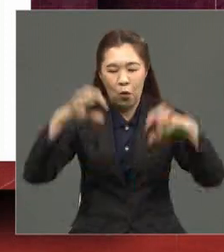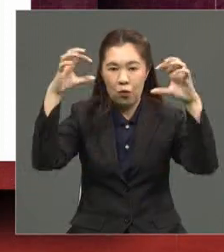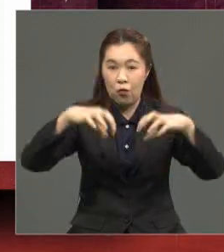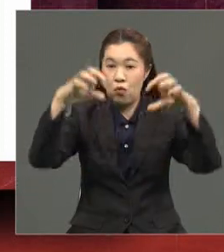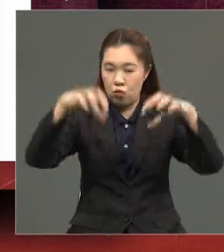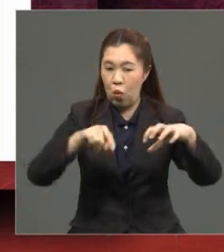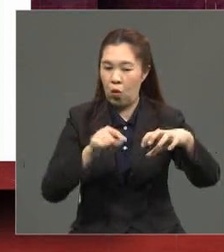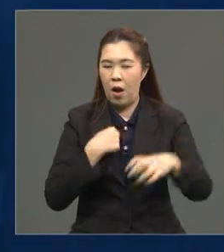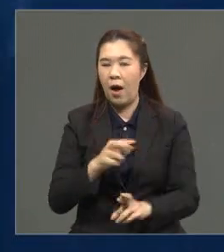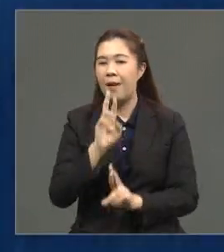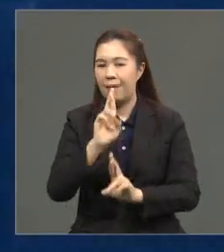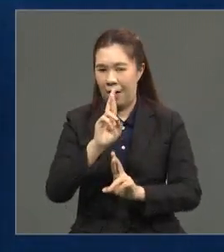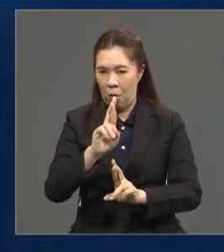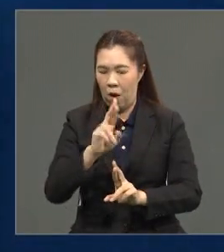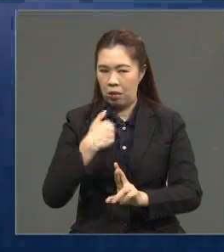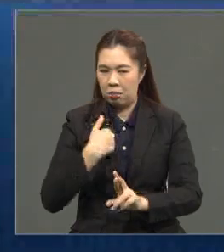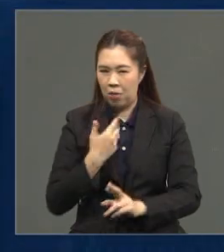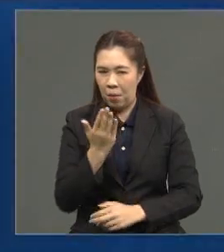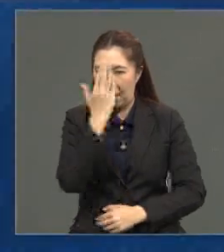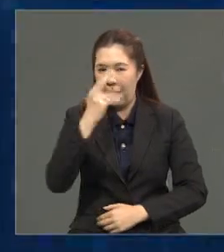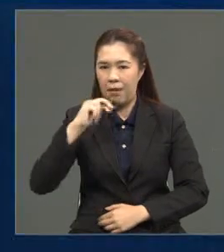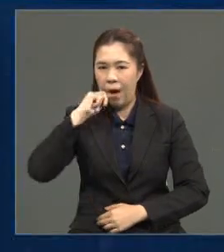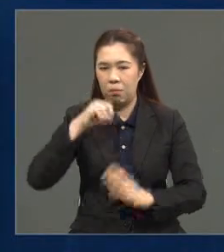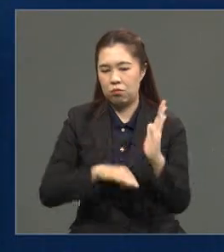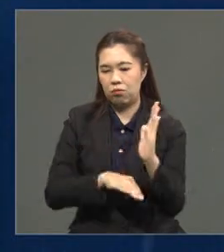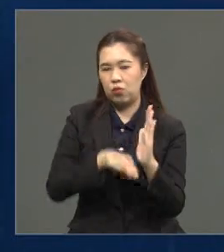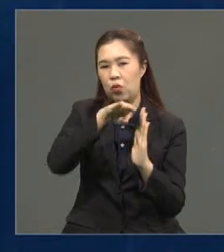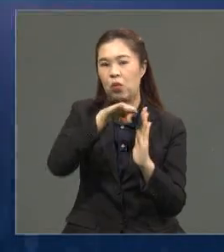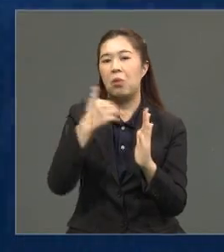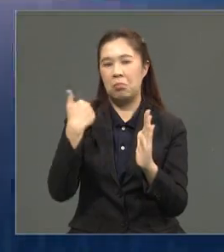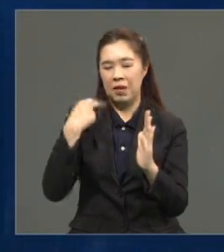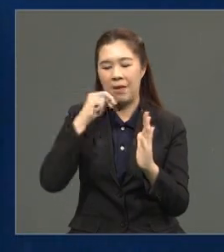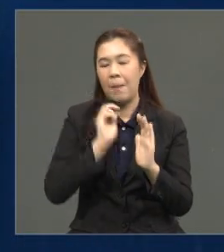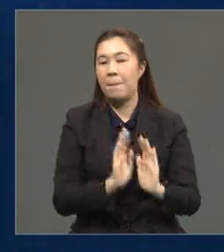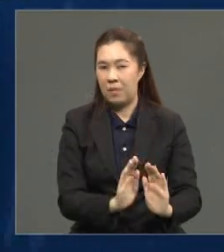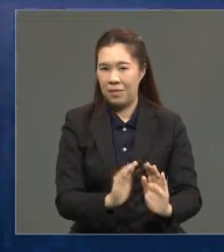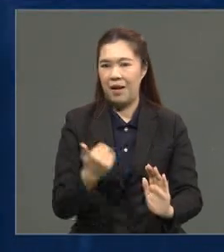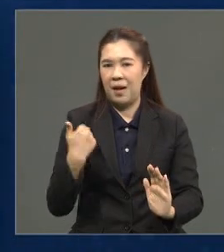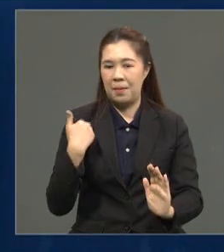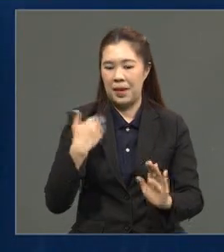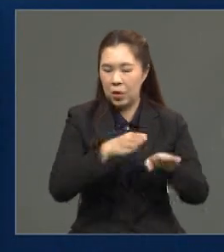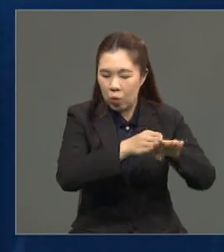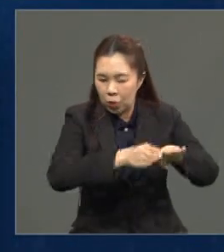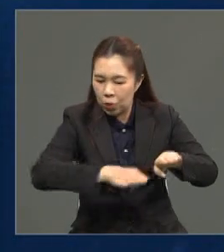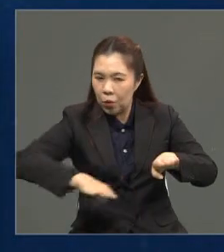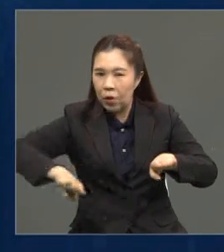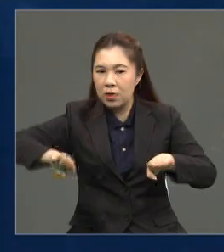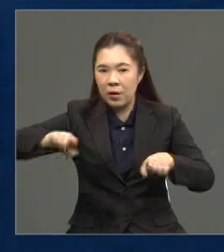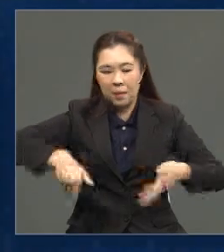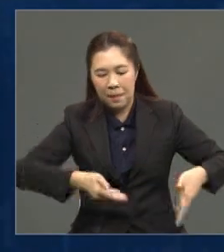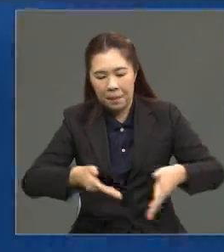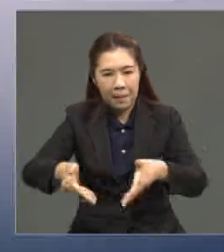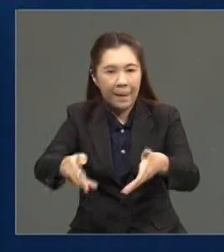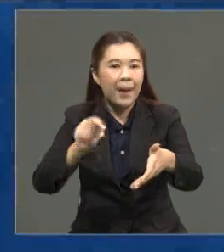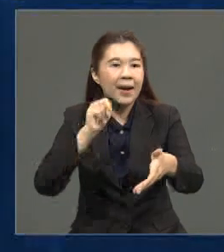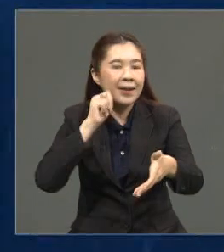ก็ต้องเฝ้าระวังระดับน้ำเพิ่มขึ้นอย่างฉับพลันและระดับน้ำล้นตลิ่งและน้ำท่วมขังในบริเวณพื้นที่ลุ่มต่ำบริเวณแม่น้ำสายหลักและ